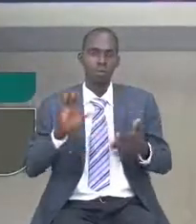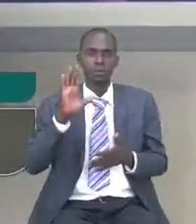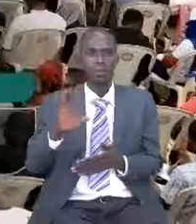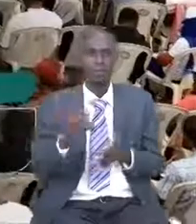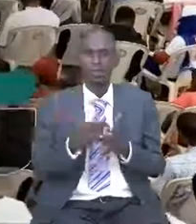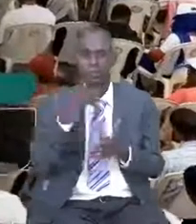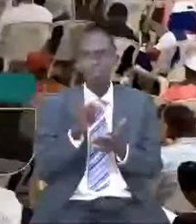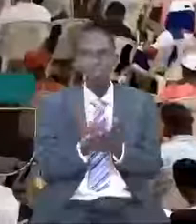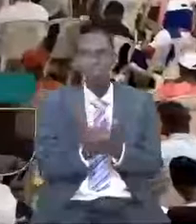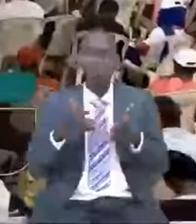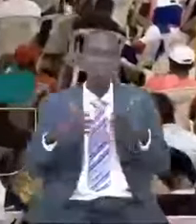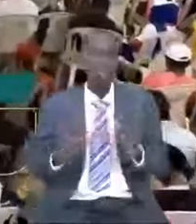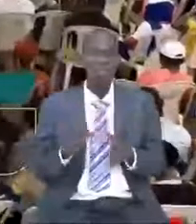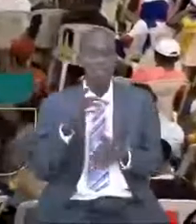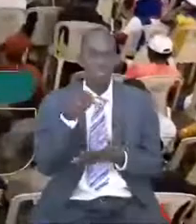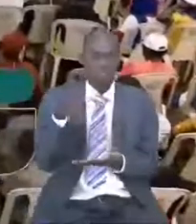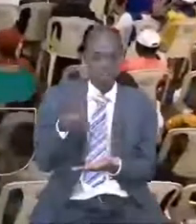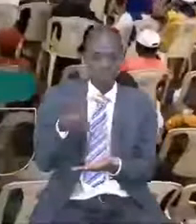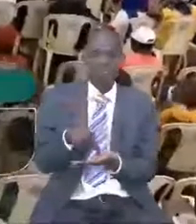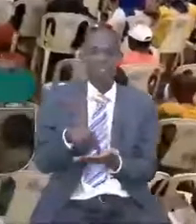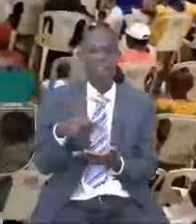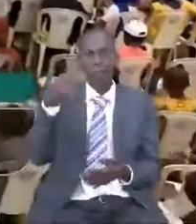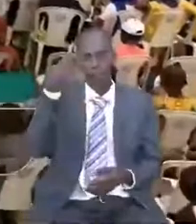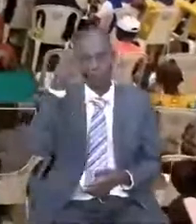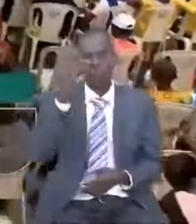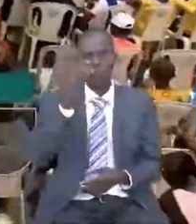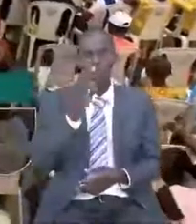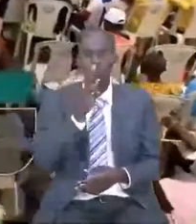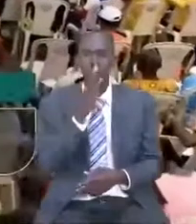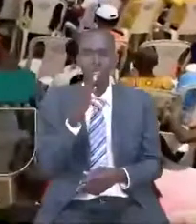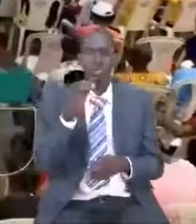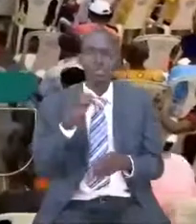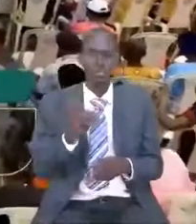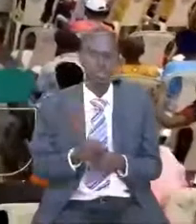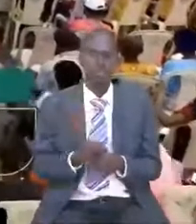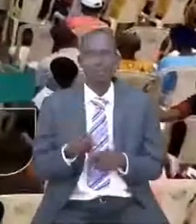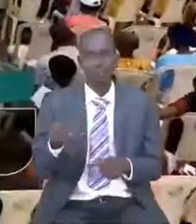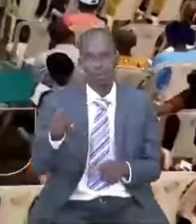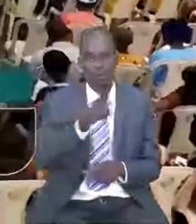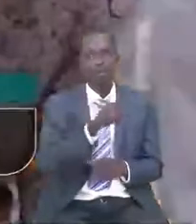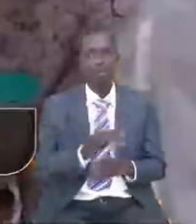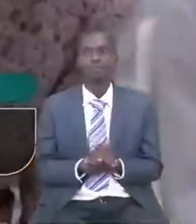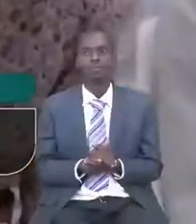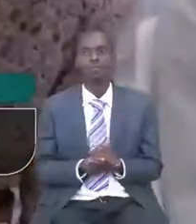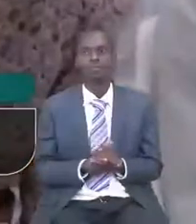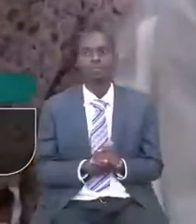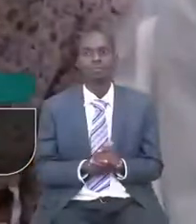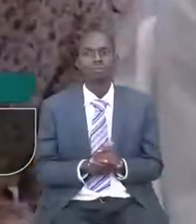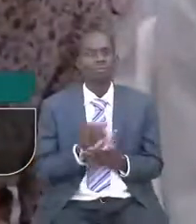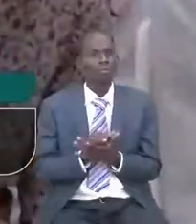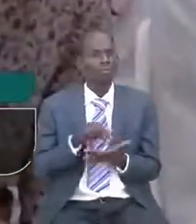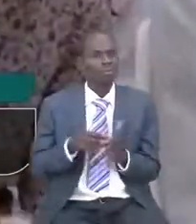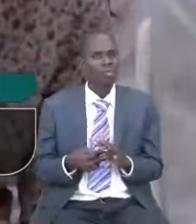verset 5. Philippiens 2, verset 5. Ayez en vous les sentiments, la